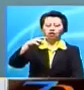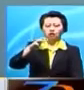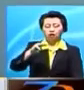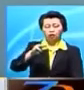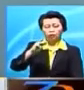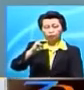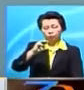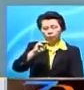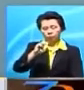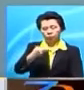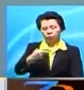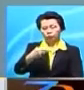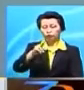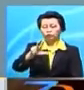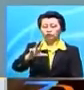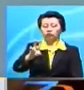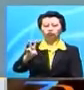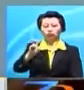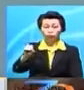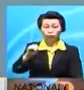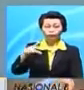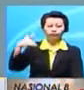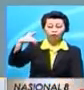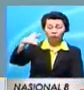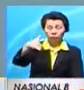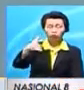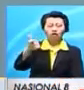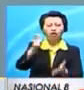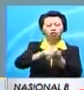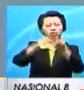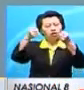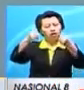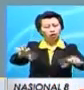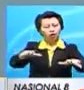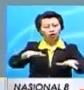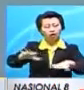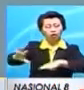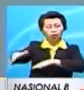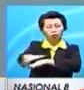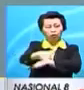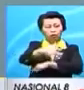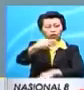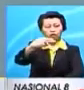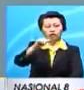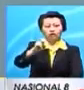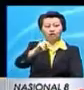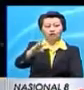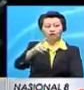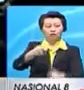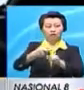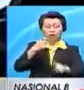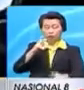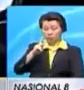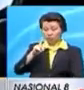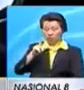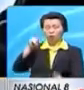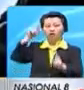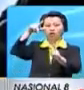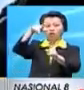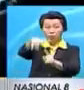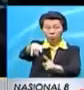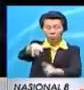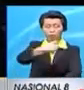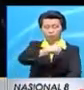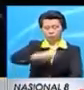pesawat MH370. Pesawat berkenaan dilaporkan hilang di selatan Lautan Hindi semasa dalam penerbangan dari Kuala Lumpur ke Beijing